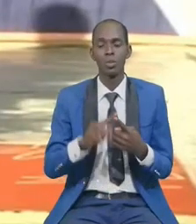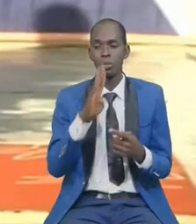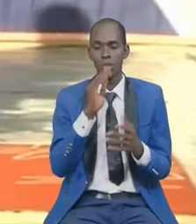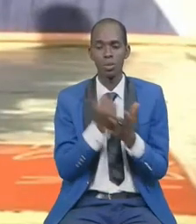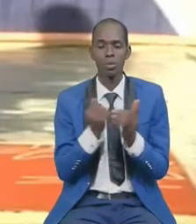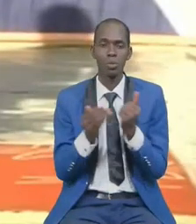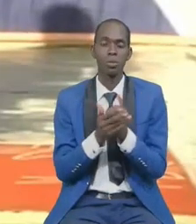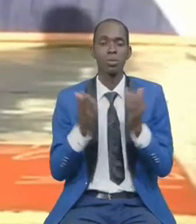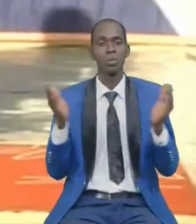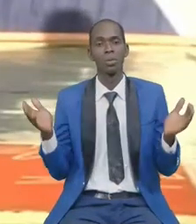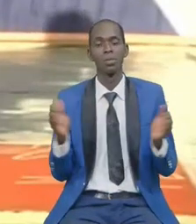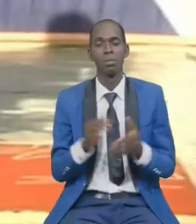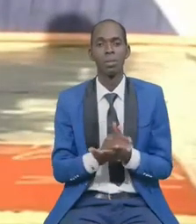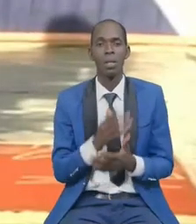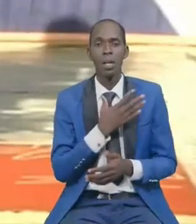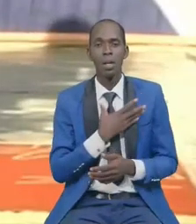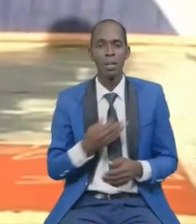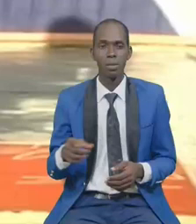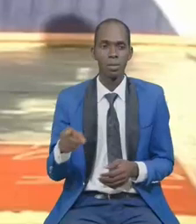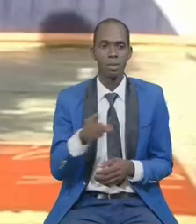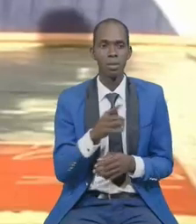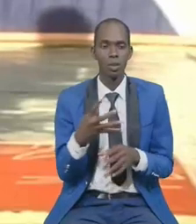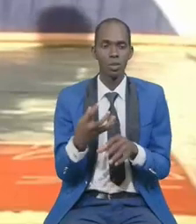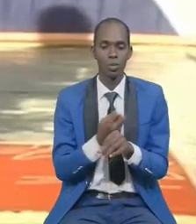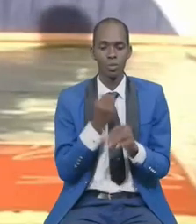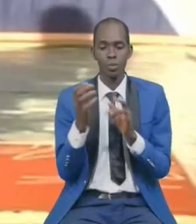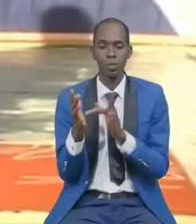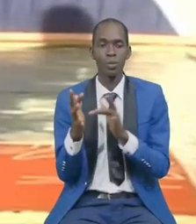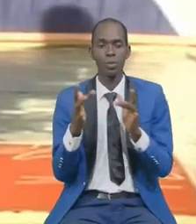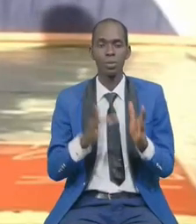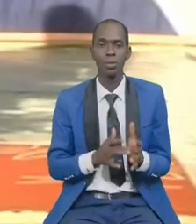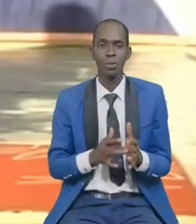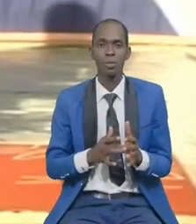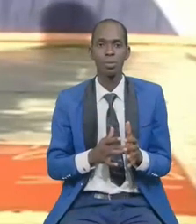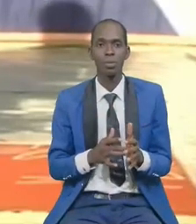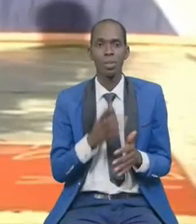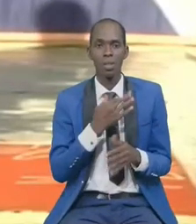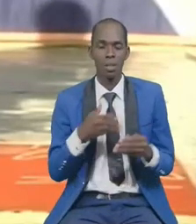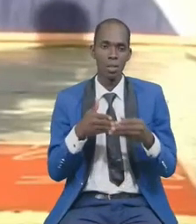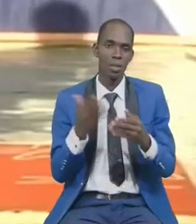Il prit donc Jésus et l'emmenèrent.